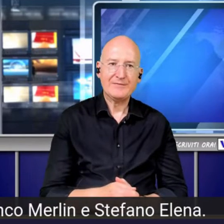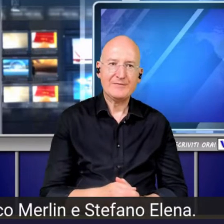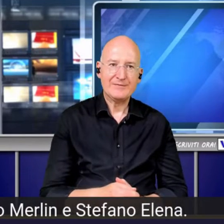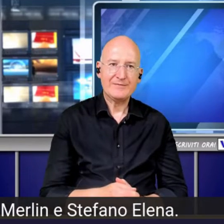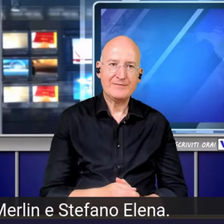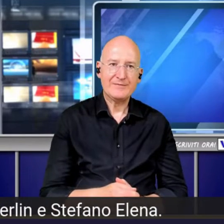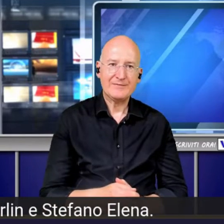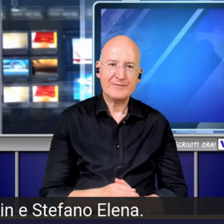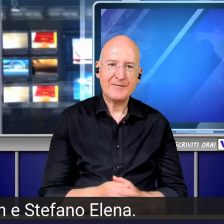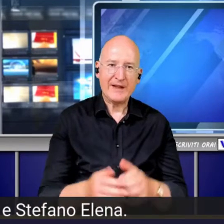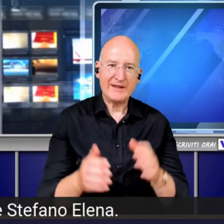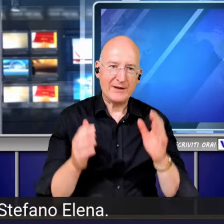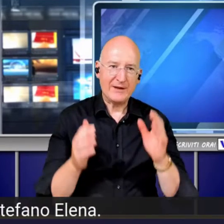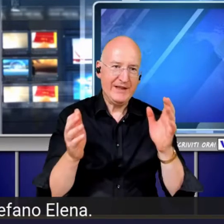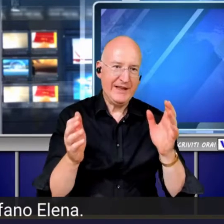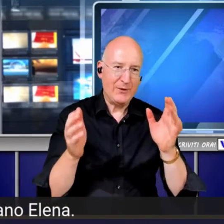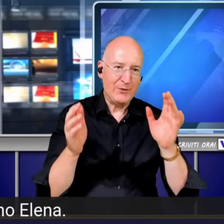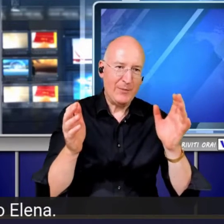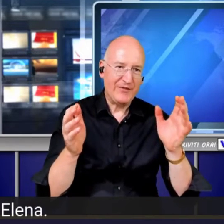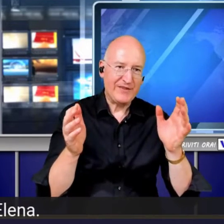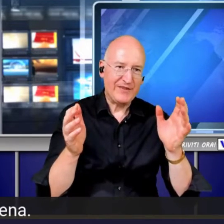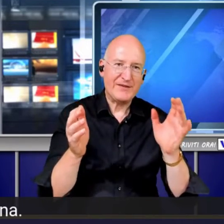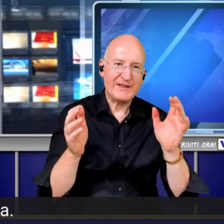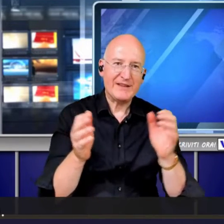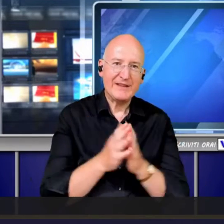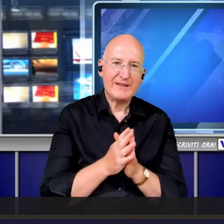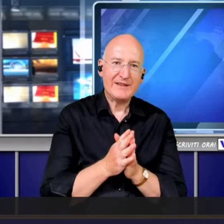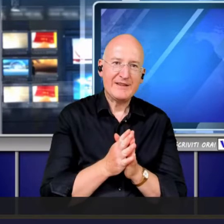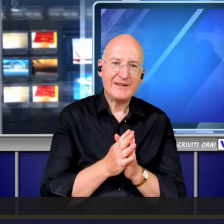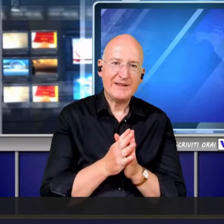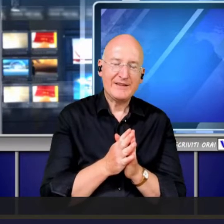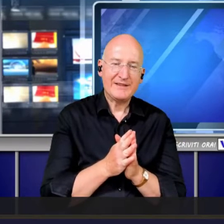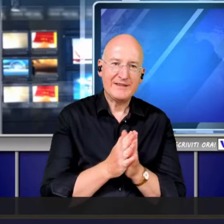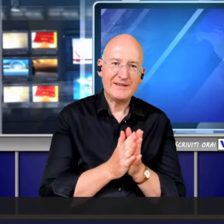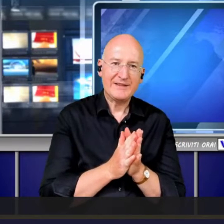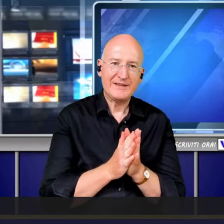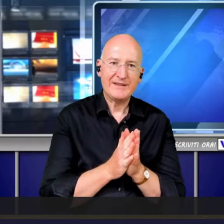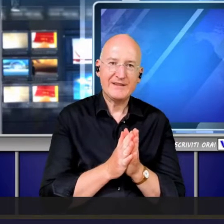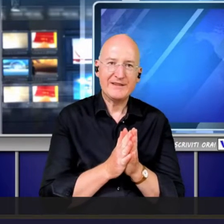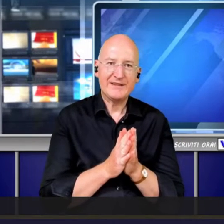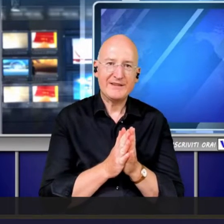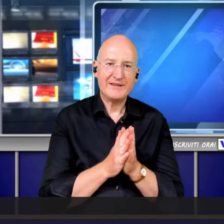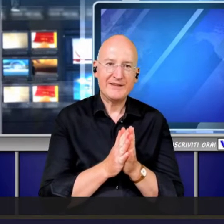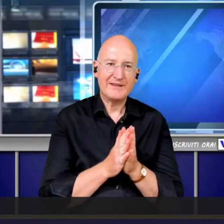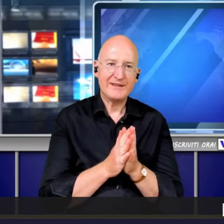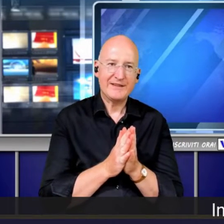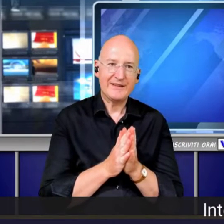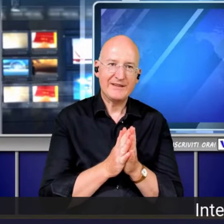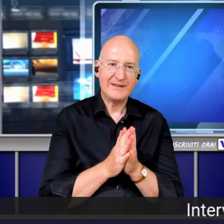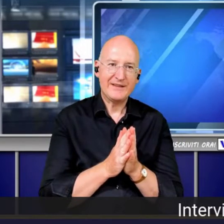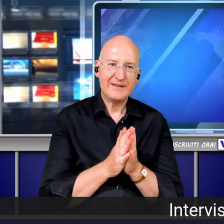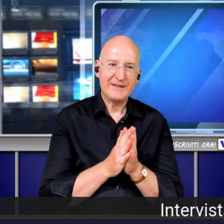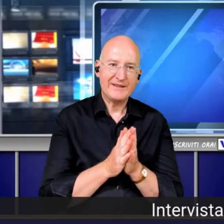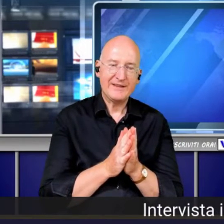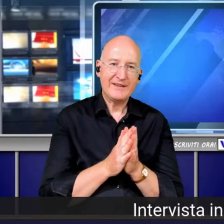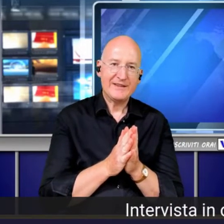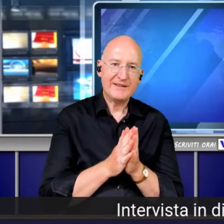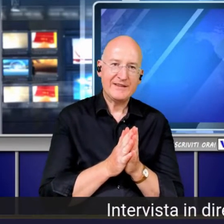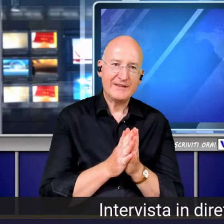cervelli che fanno Ma c'è la ancora lavoro. la fuga di cervelli gli italiani che vanno all'estero perché sono più gratificati?